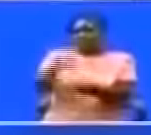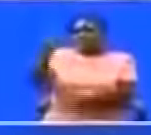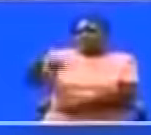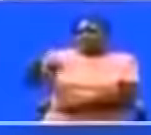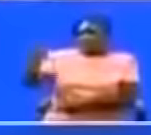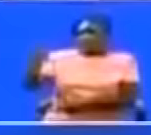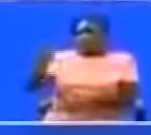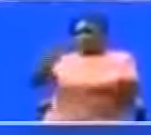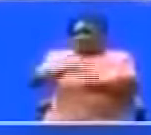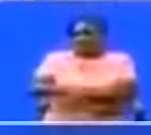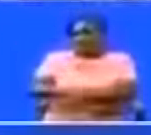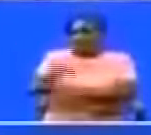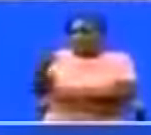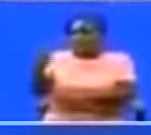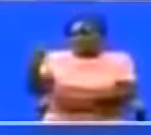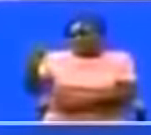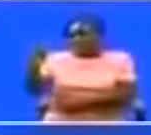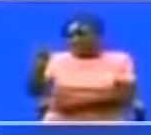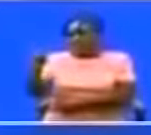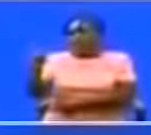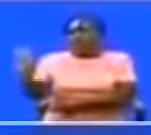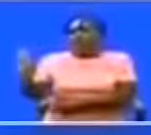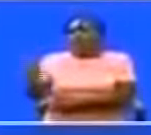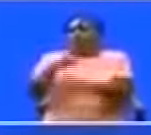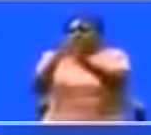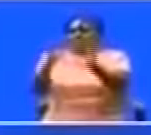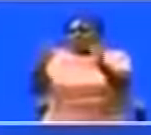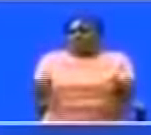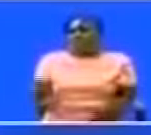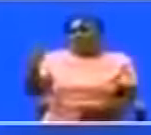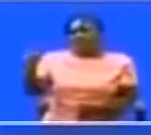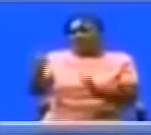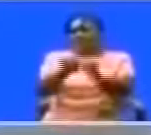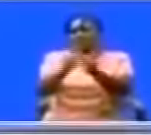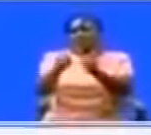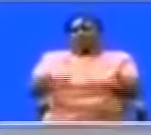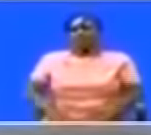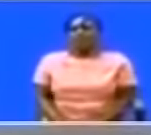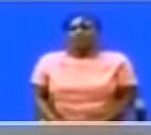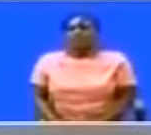42 atatia kibindoni shilingi milioni 1.5. Abula Ahmed, KTN Michezo.